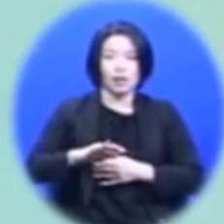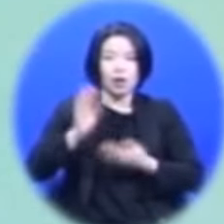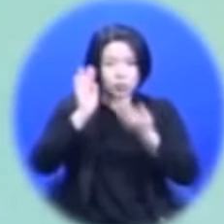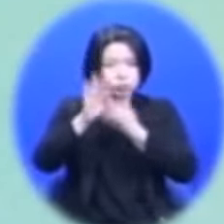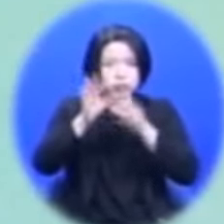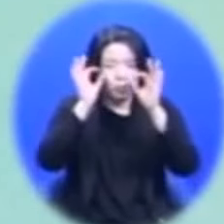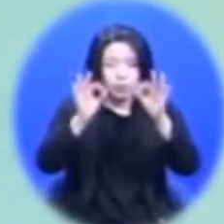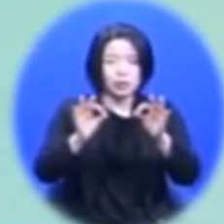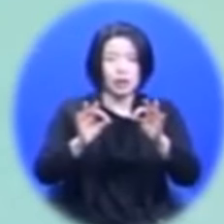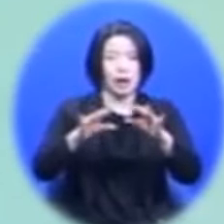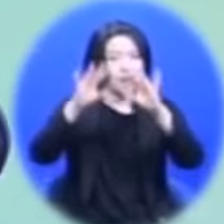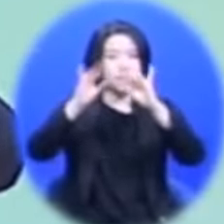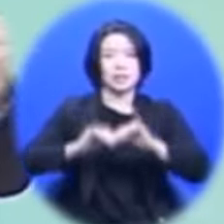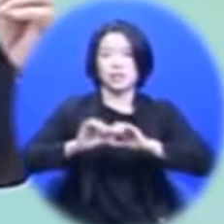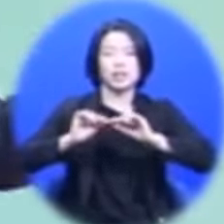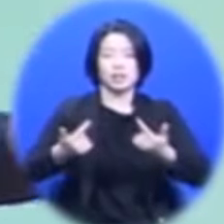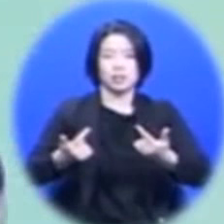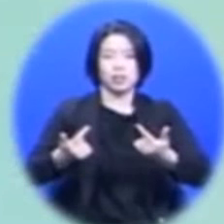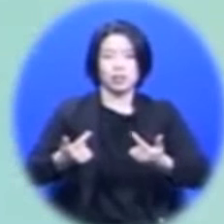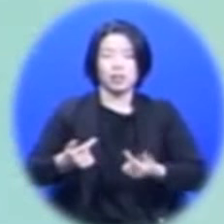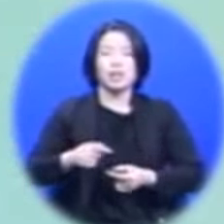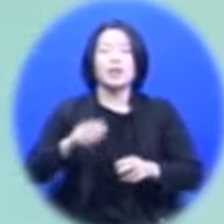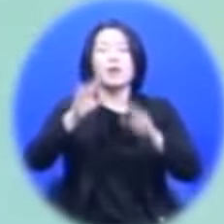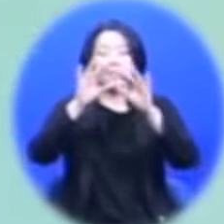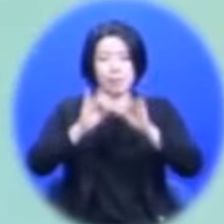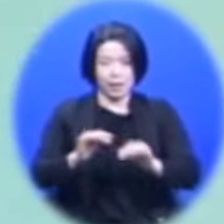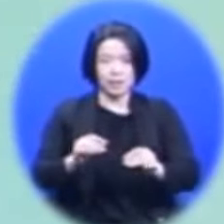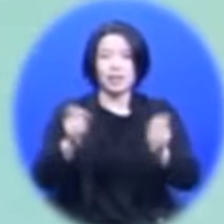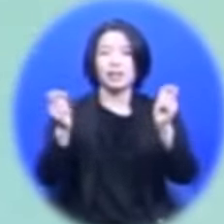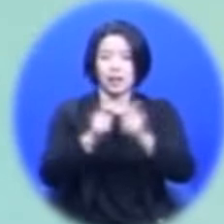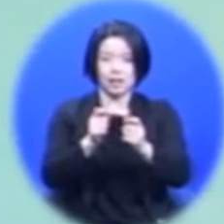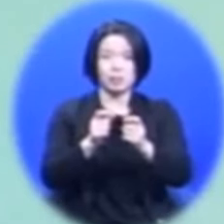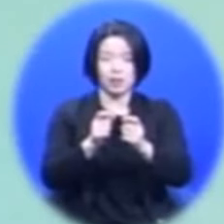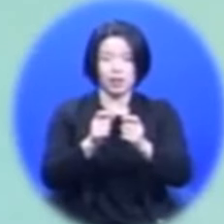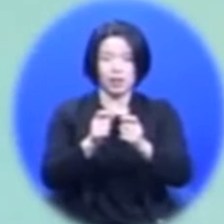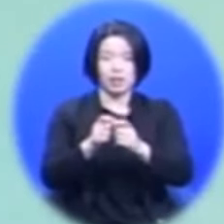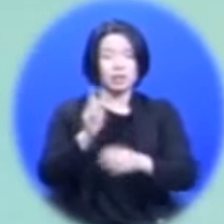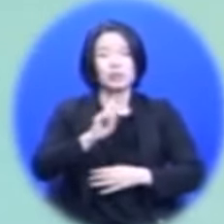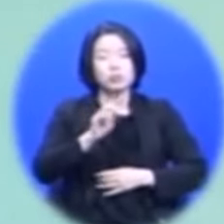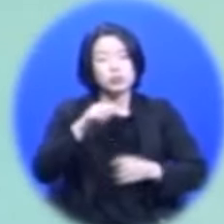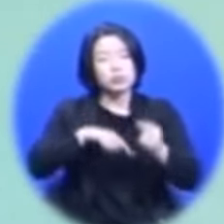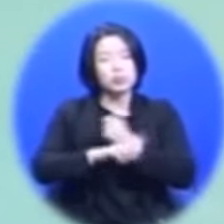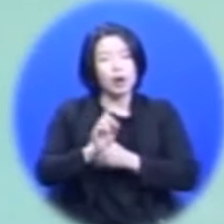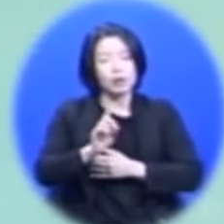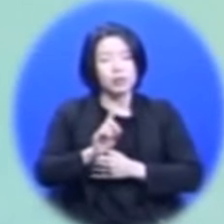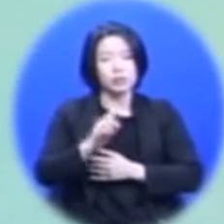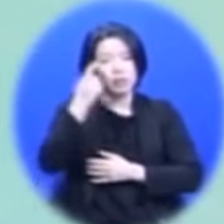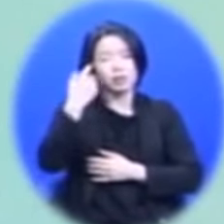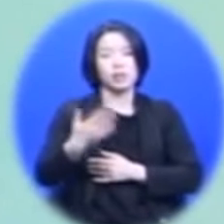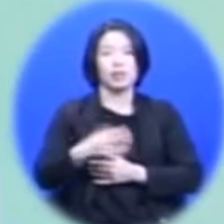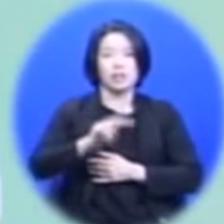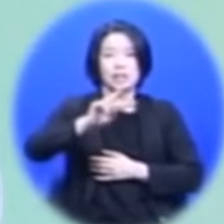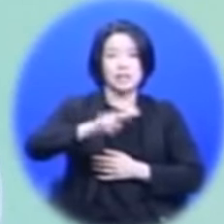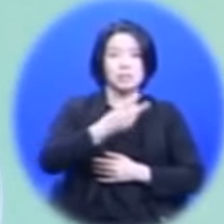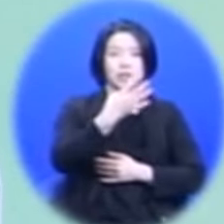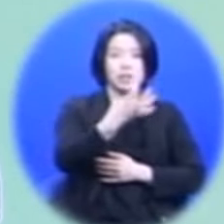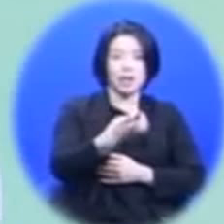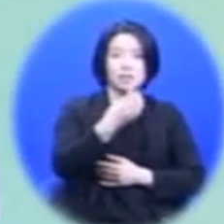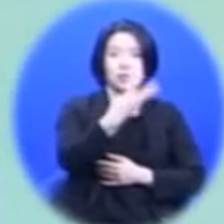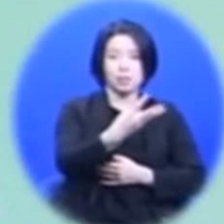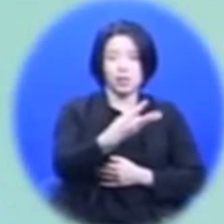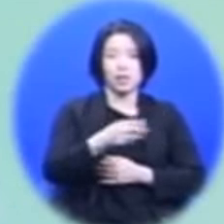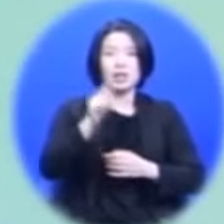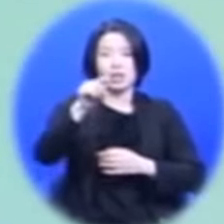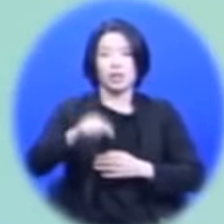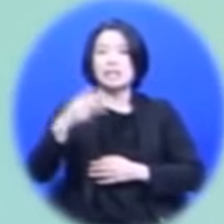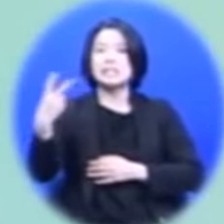만장일치가 아니고 사실상 만장일치라는 거예요. 그게 무슨 말씀이냐 그랬더니 243대